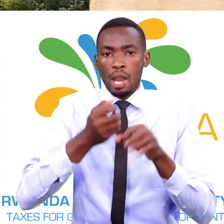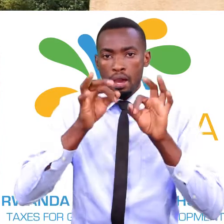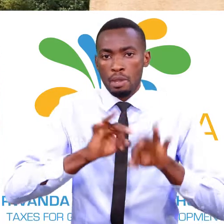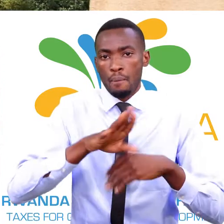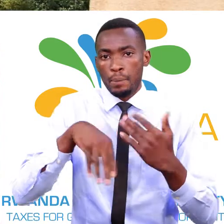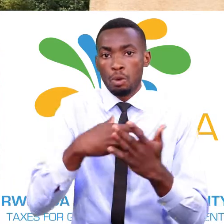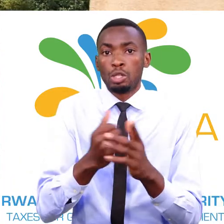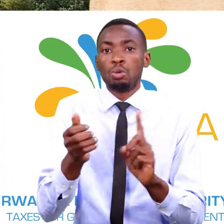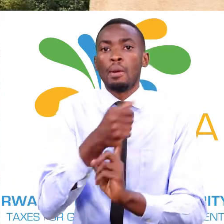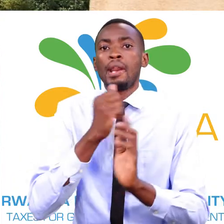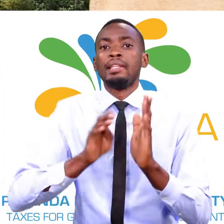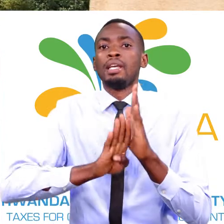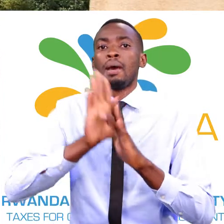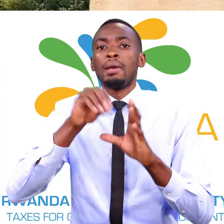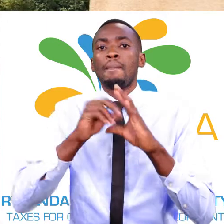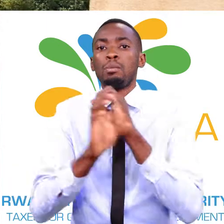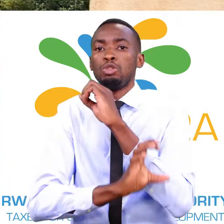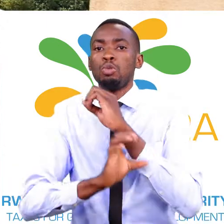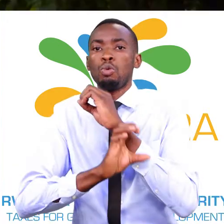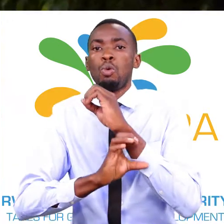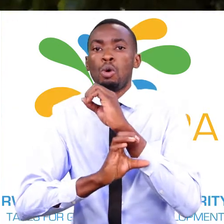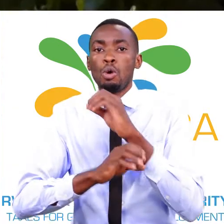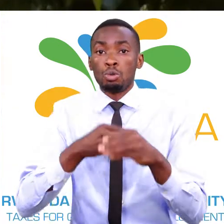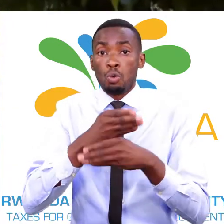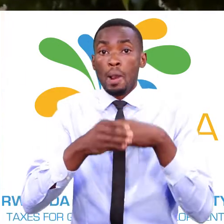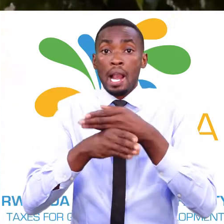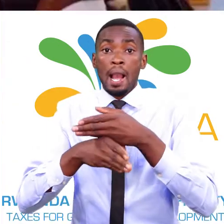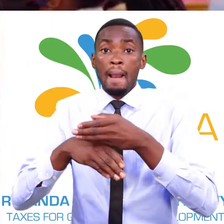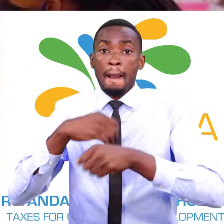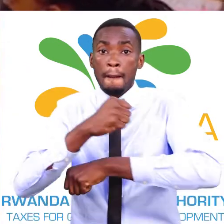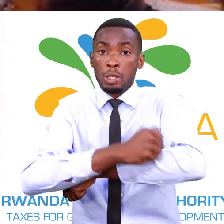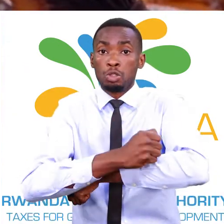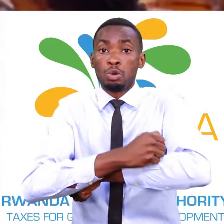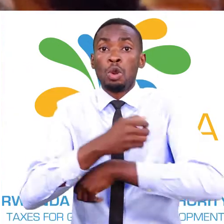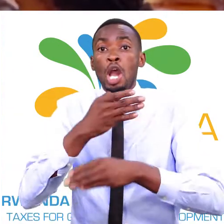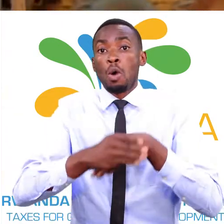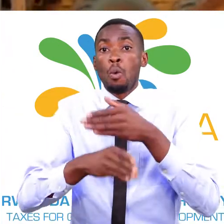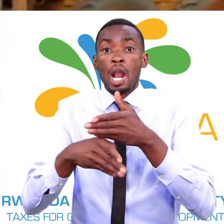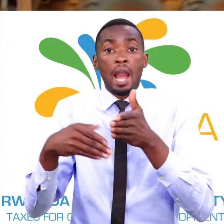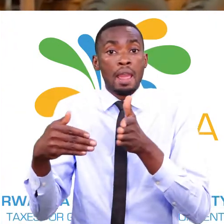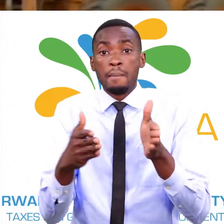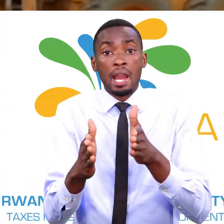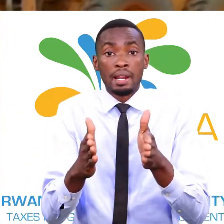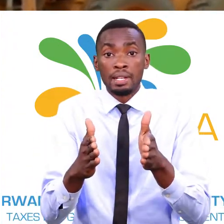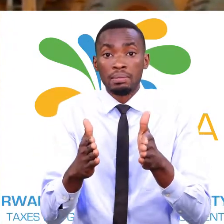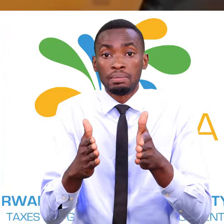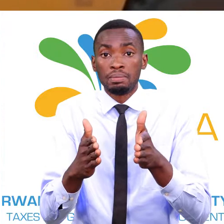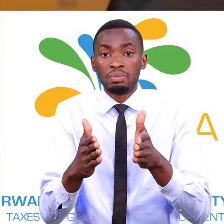byose iterambere rikaboneka mu gihugu, bubaka amashuri, akuba ku mihanda